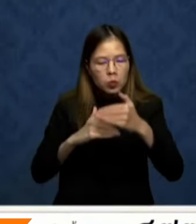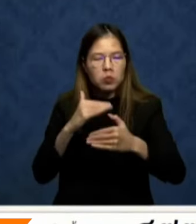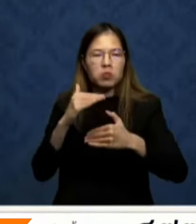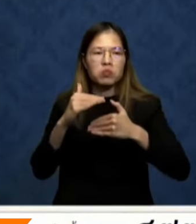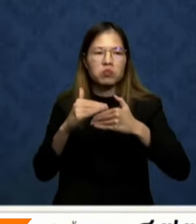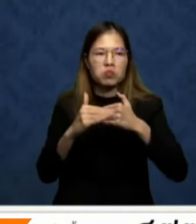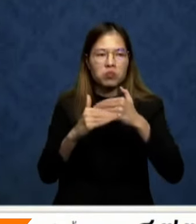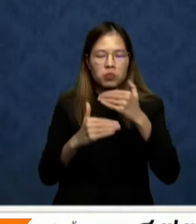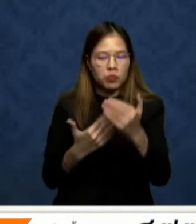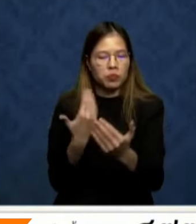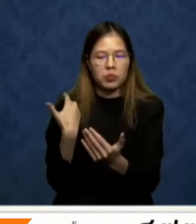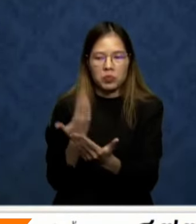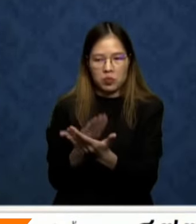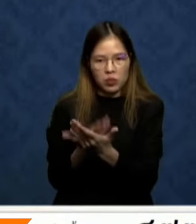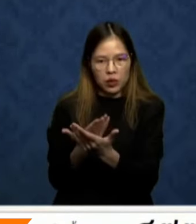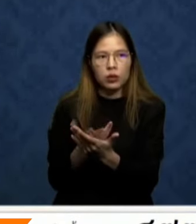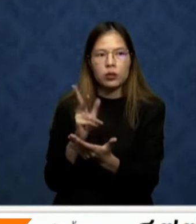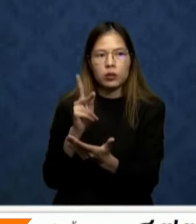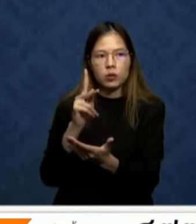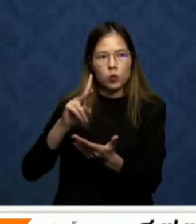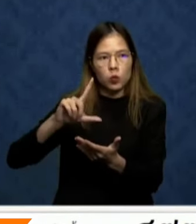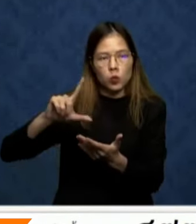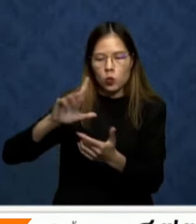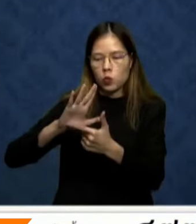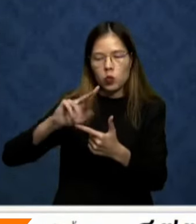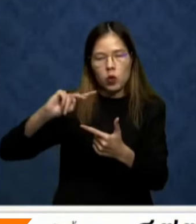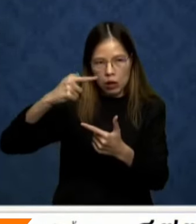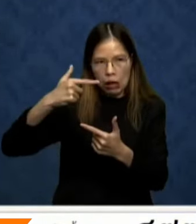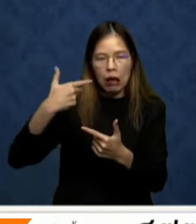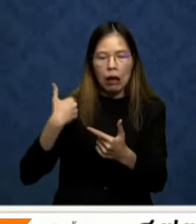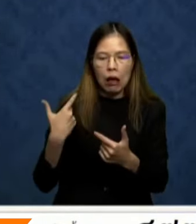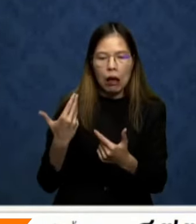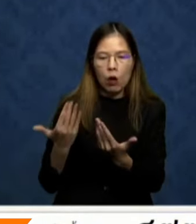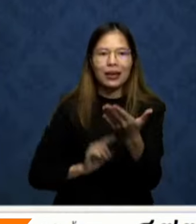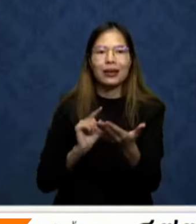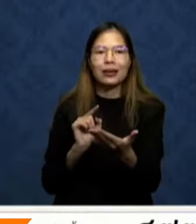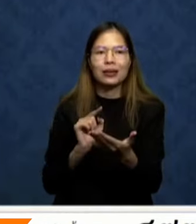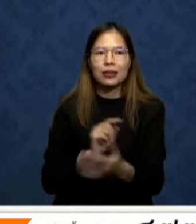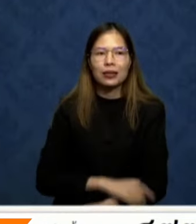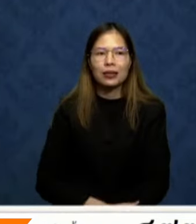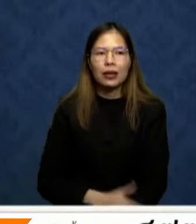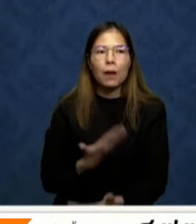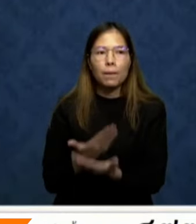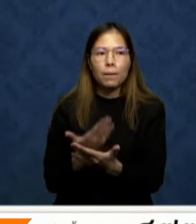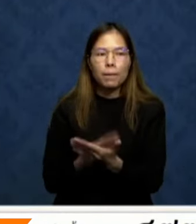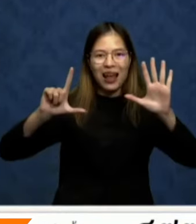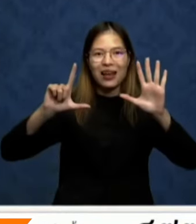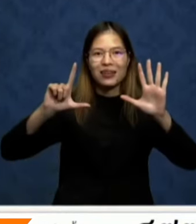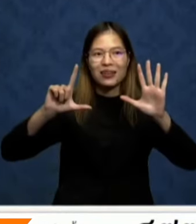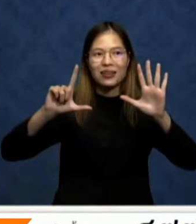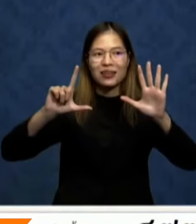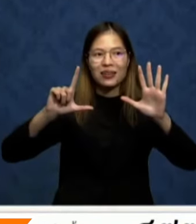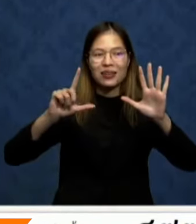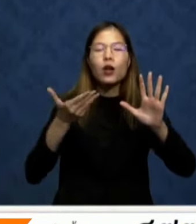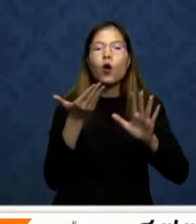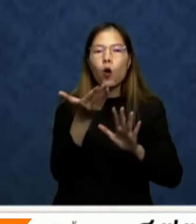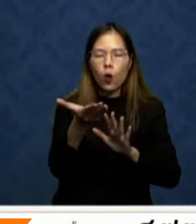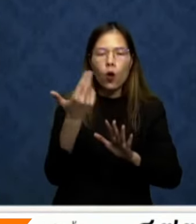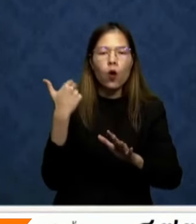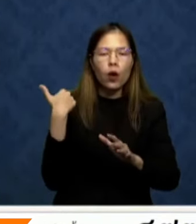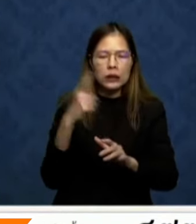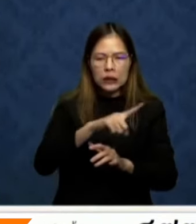ในบัญชีเงินโครงคลังที่1ที่กระทรวงการคลังฝากไว้ที่ธนาคารแห่งประเทศไทยเป็นเงินประมาณ 500,000 ล้านขอตั้งเป็น